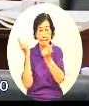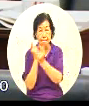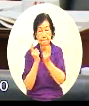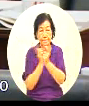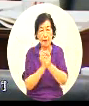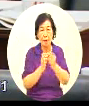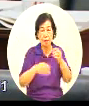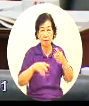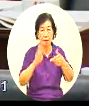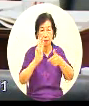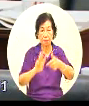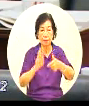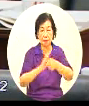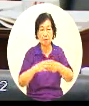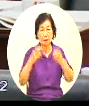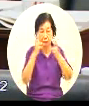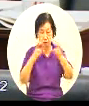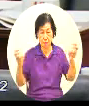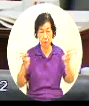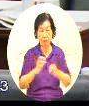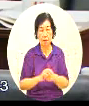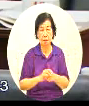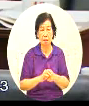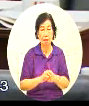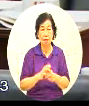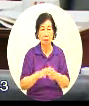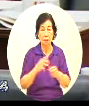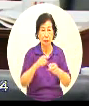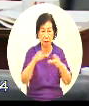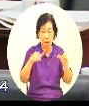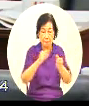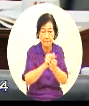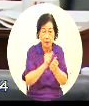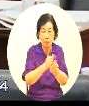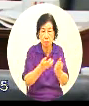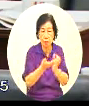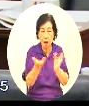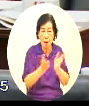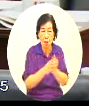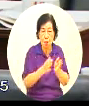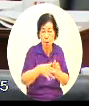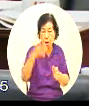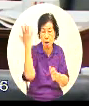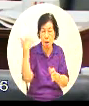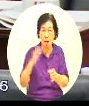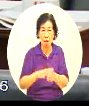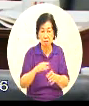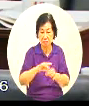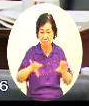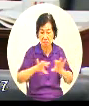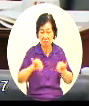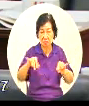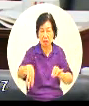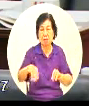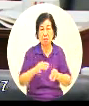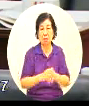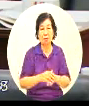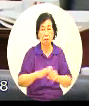遐，我就这块地吼、哦，我到今也问问讲，谁会当做？因为这国立学校，